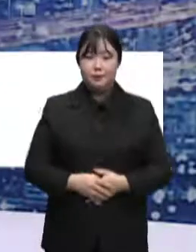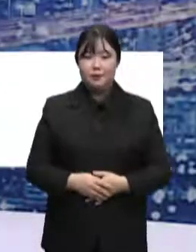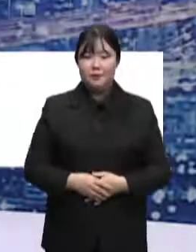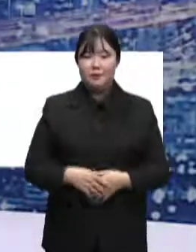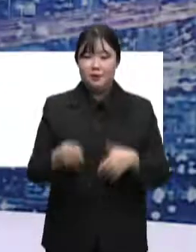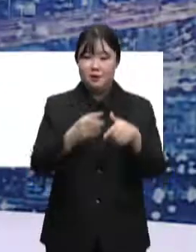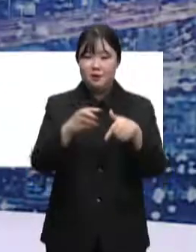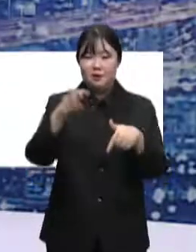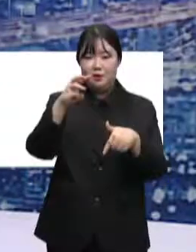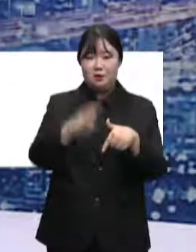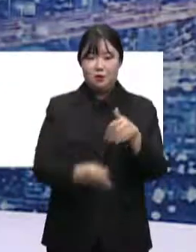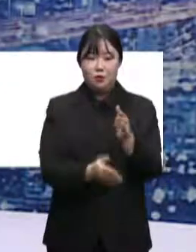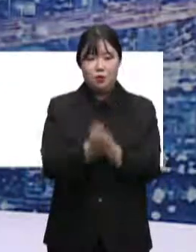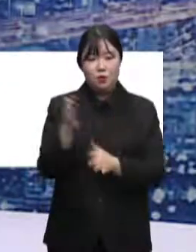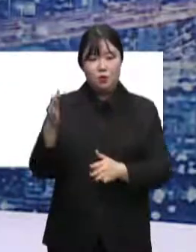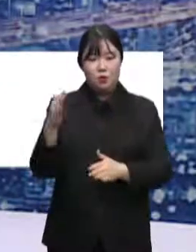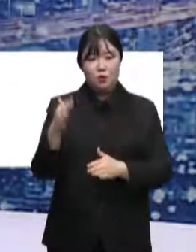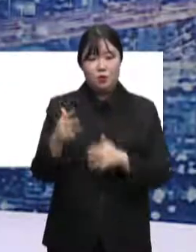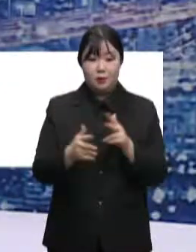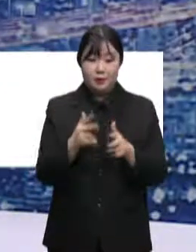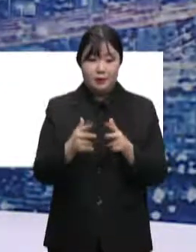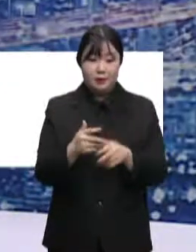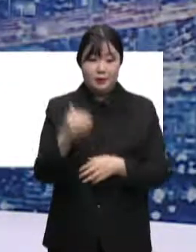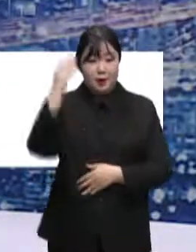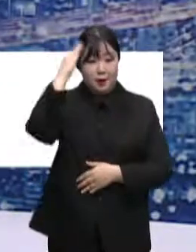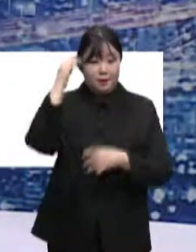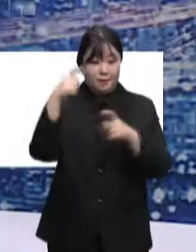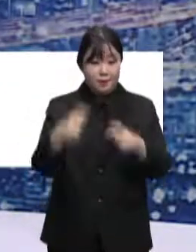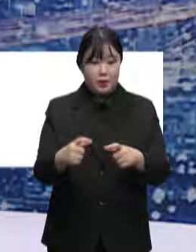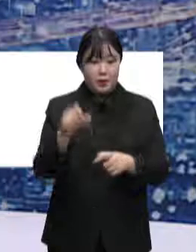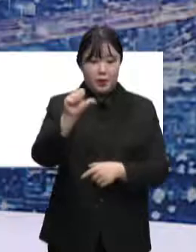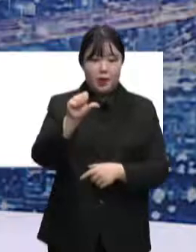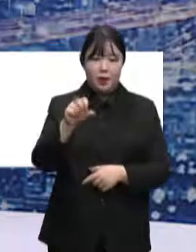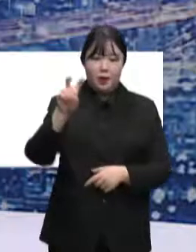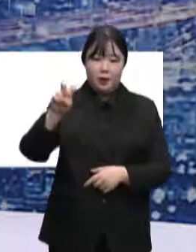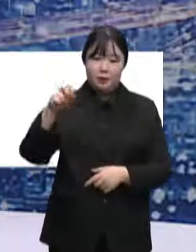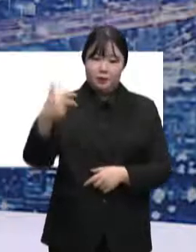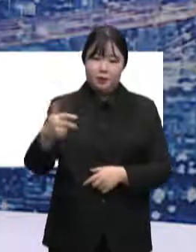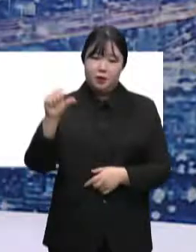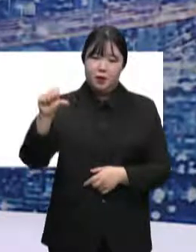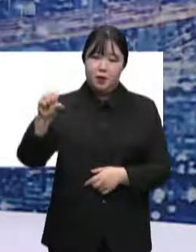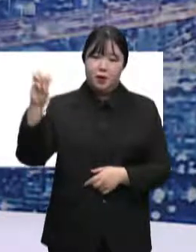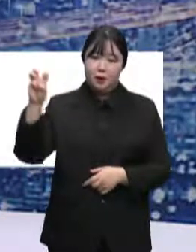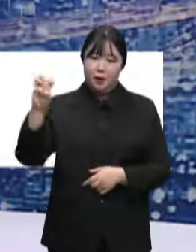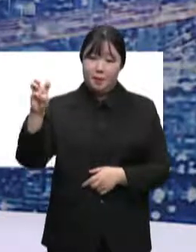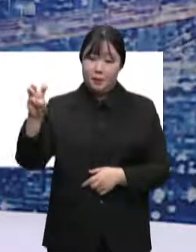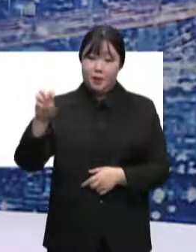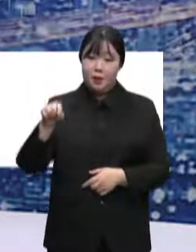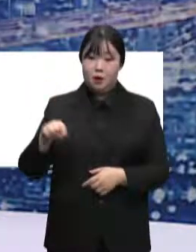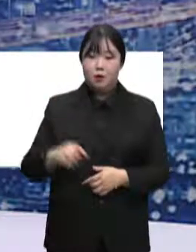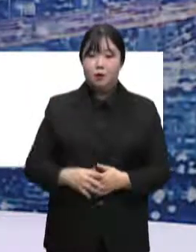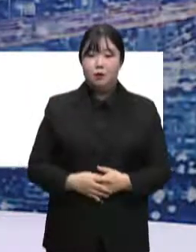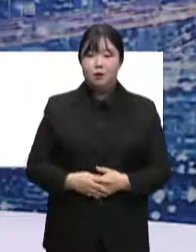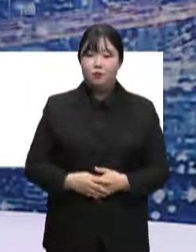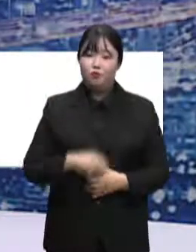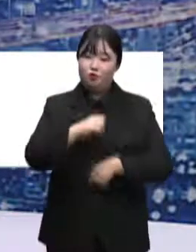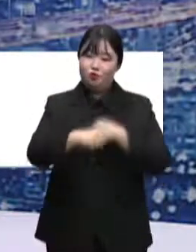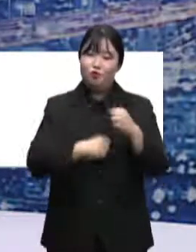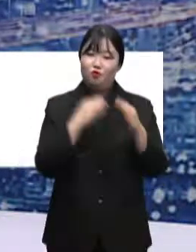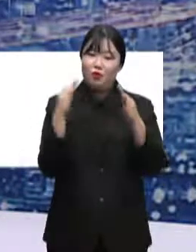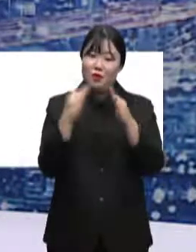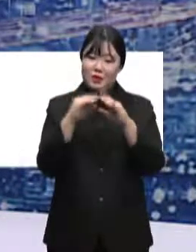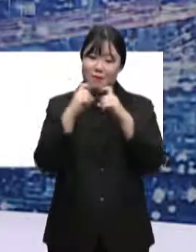인천도시공사 가 검단신도시 공동주택 용지 aa 17과 a 에 30 블록 2 개 필지에 누구나 집